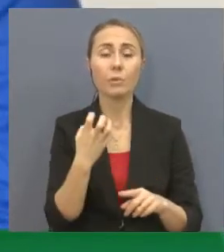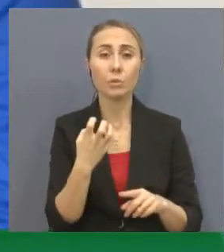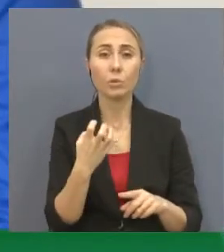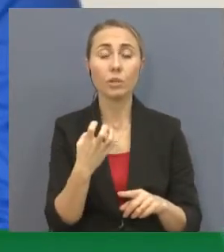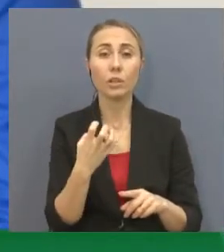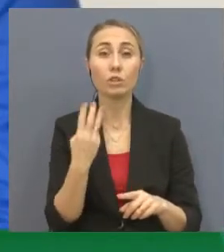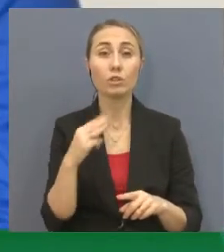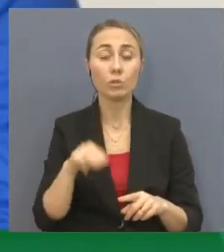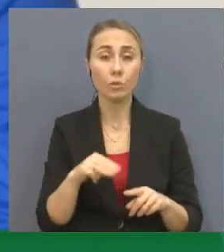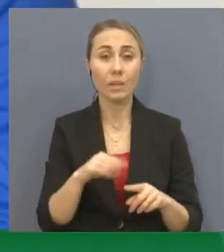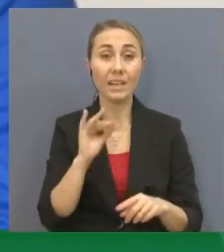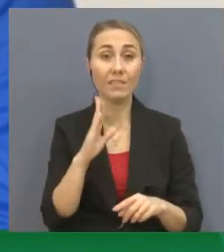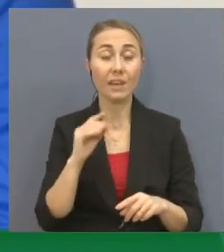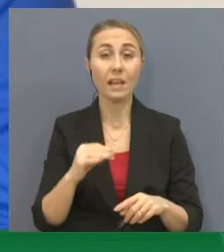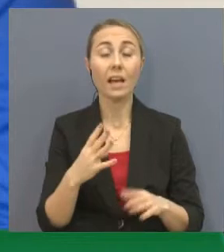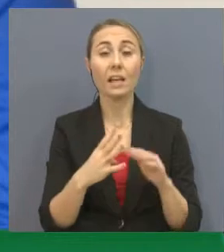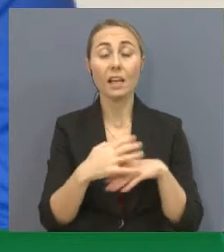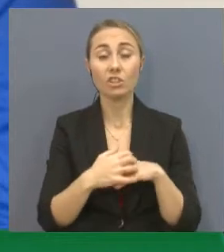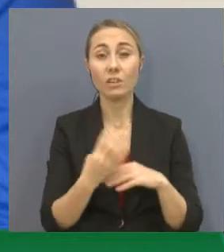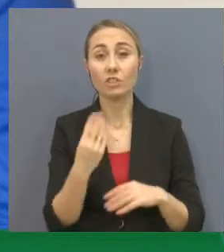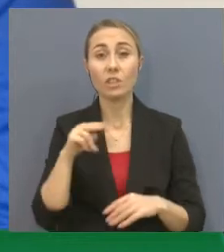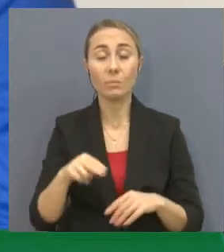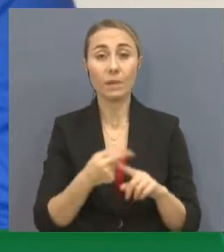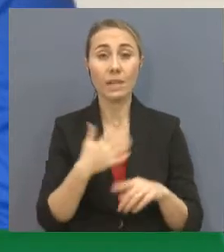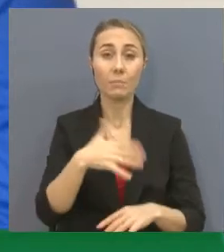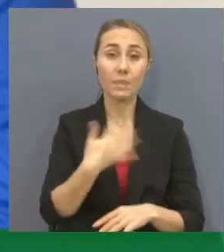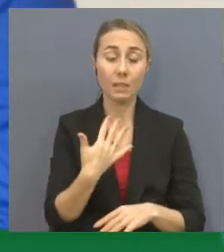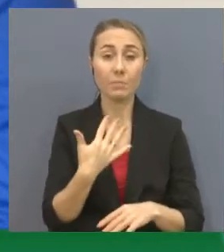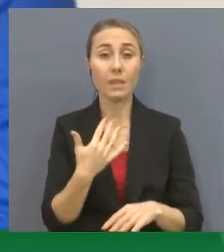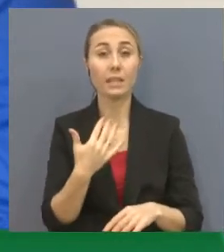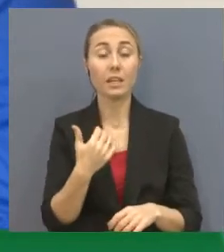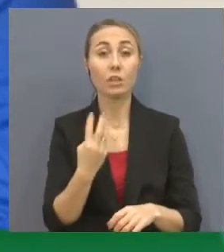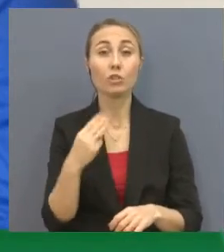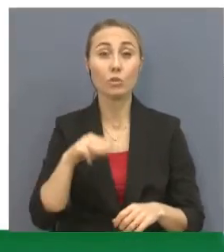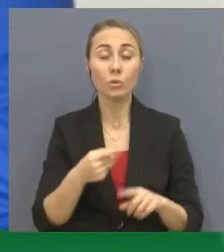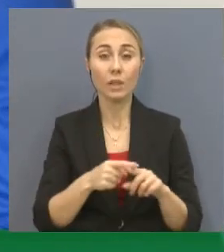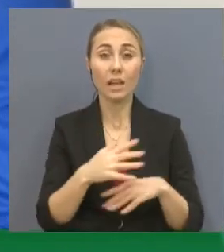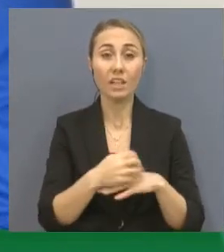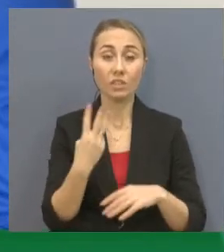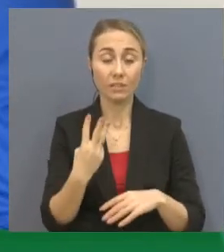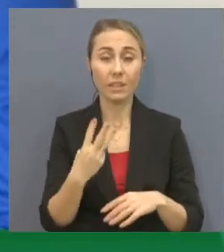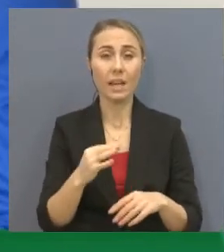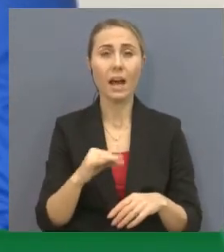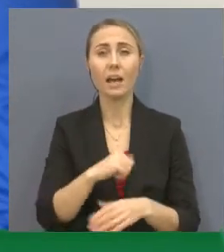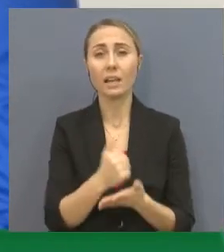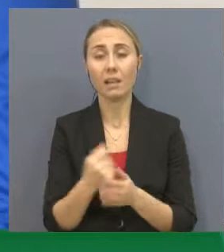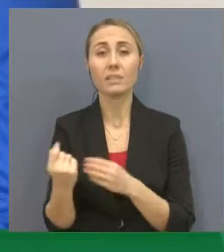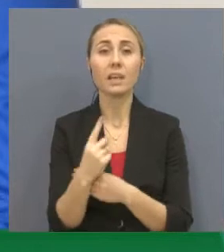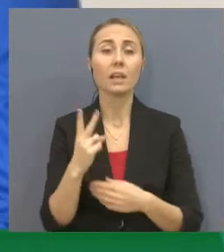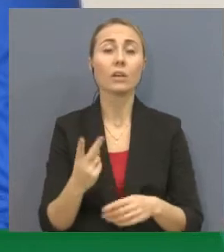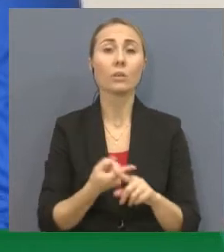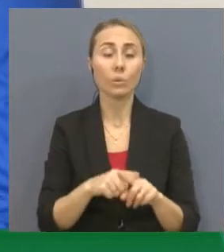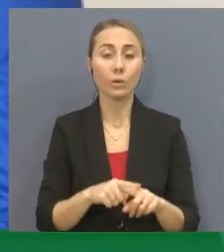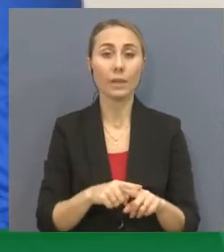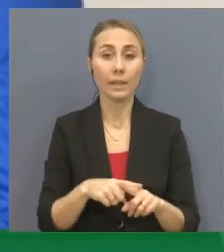аппаратов ревел как читал 4п и 55 изделий как читать перед основными заказчиками на сегодня являются